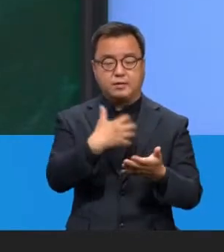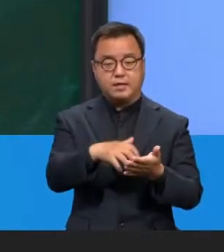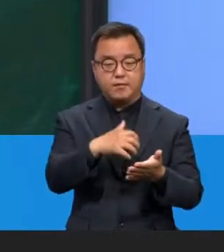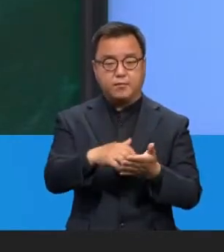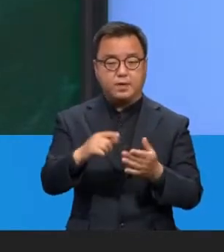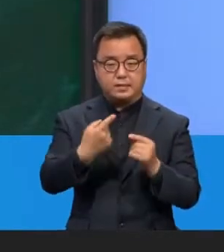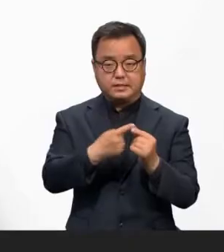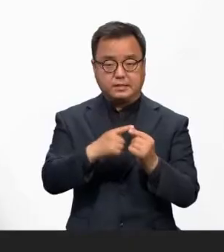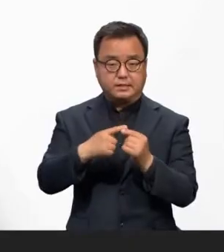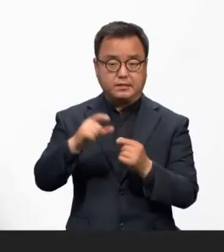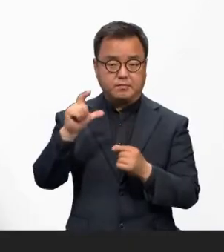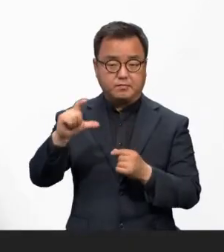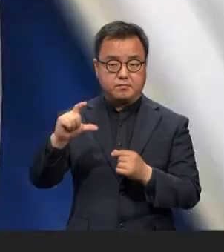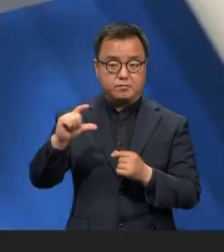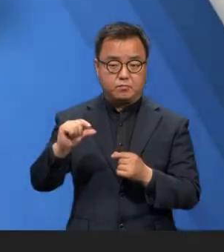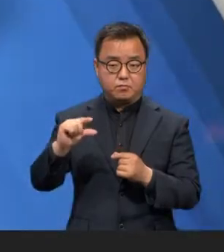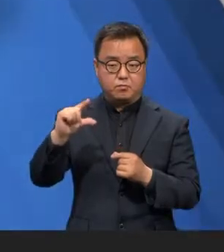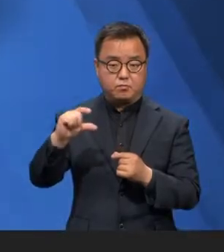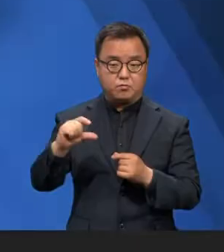만나보시죠.